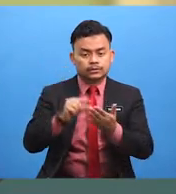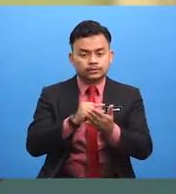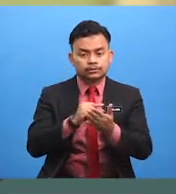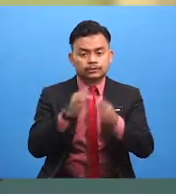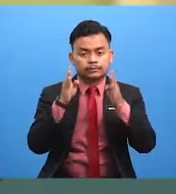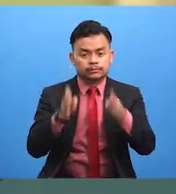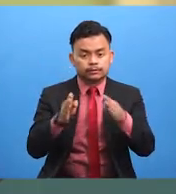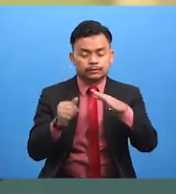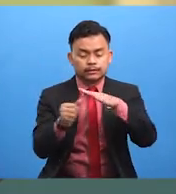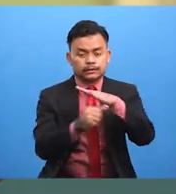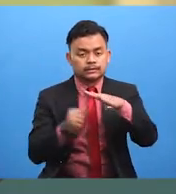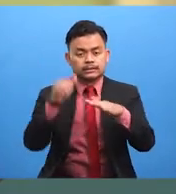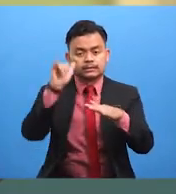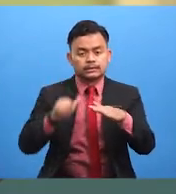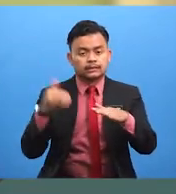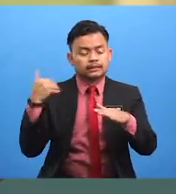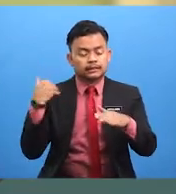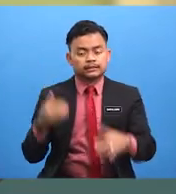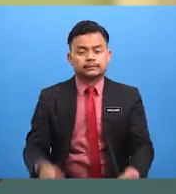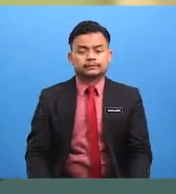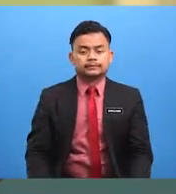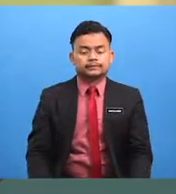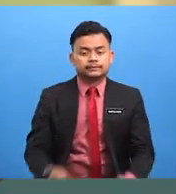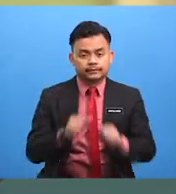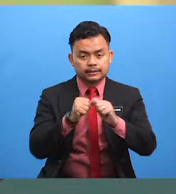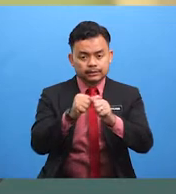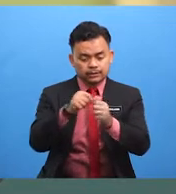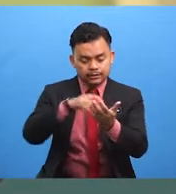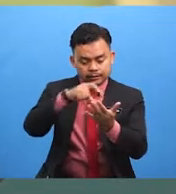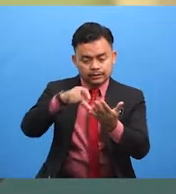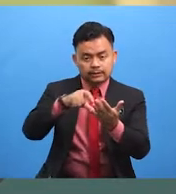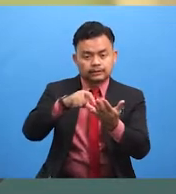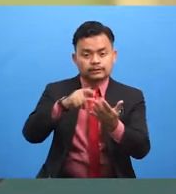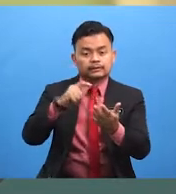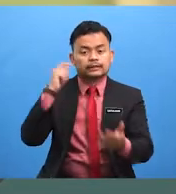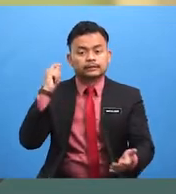disediakan berdasarkan lakaran yang telah pun dibuat.